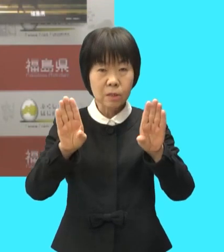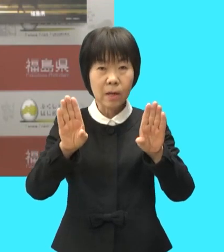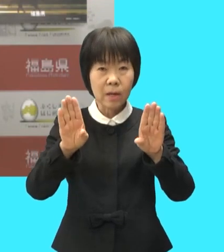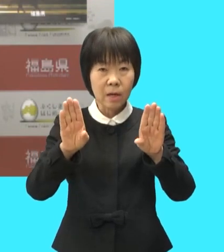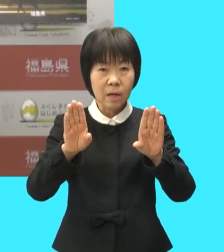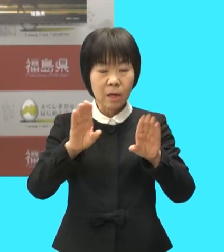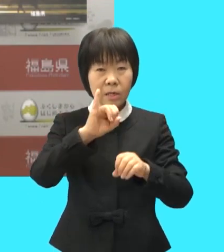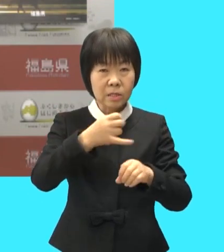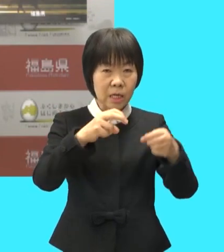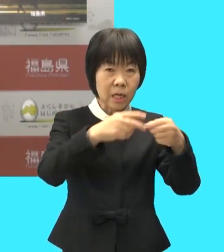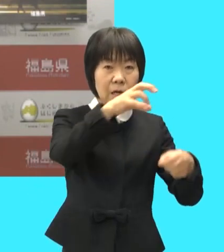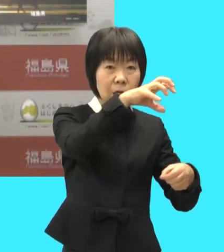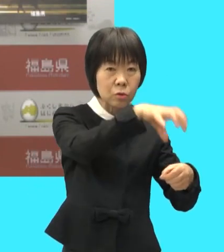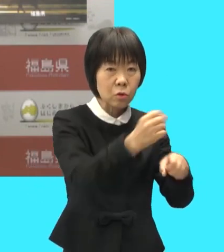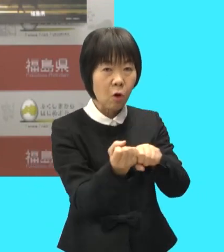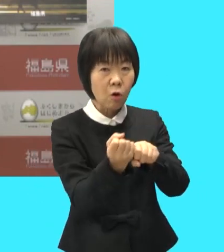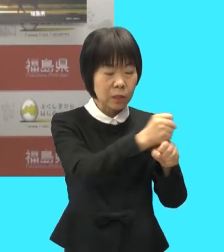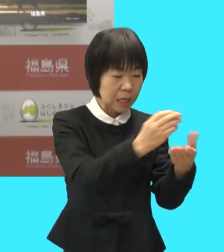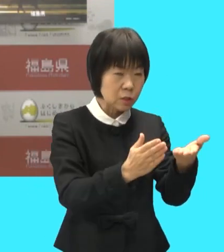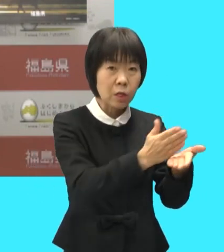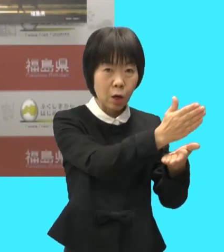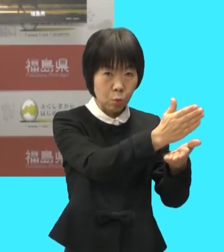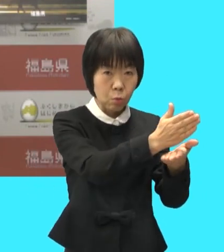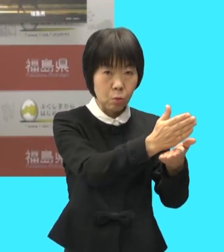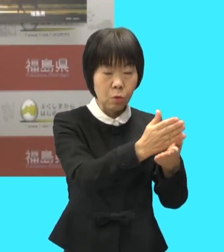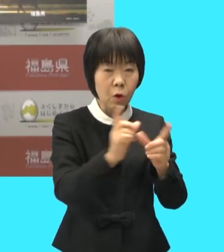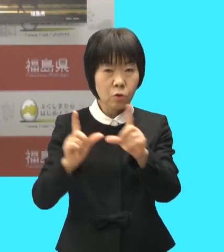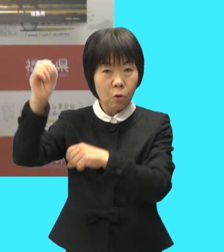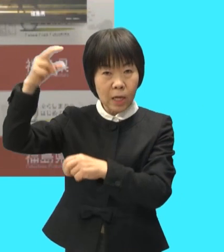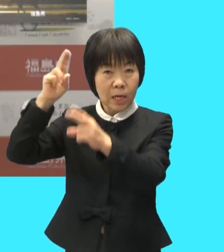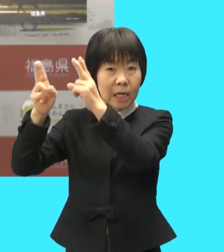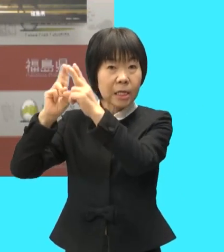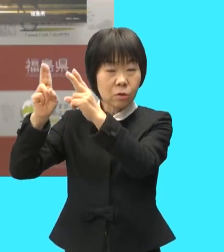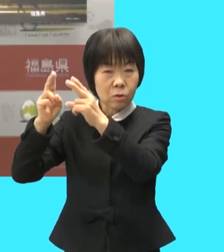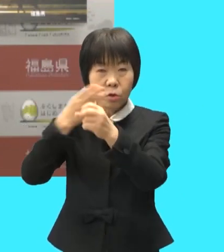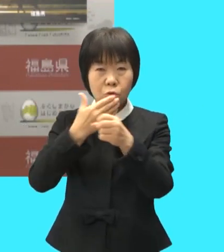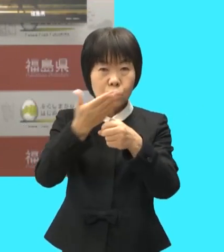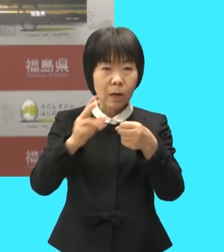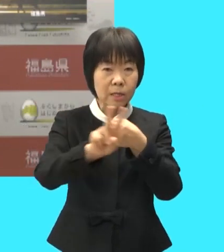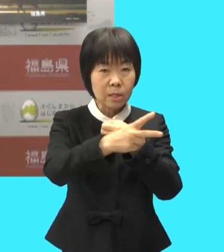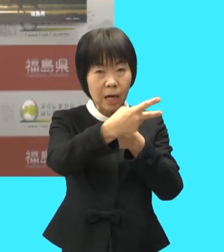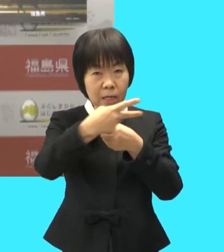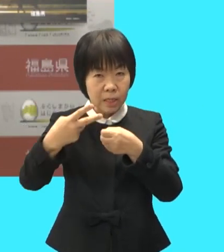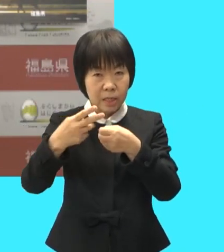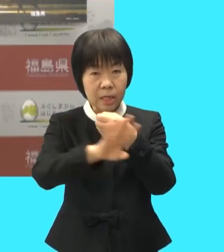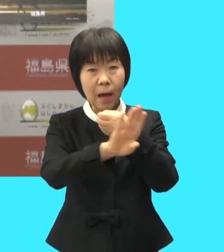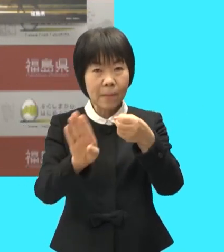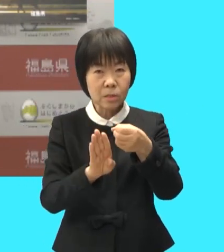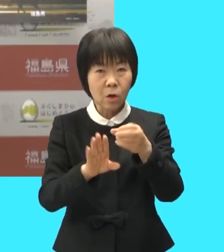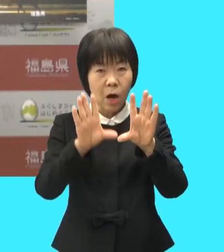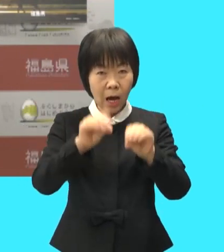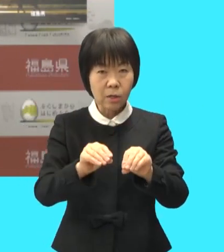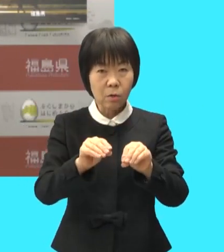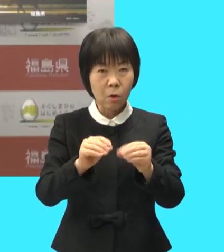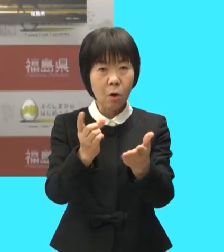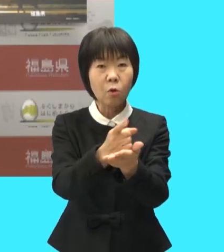め、 J ビレッジの再スタート、東京電力による福島第二原発の廃炉